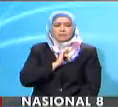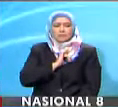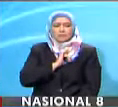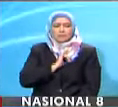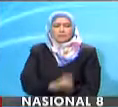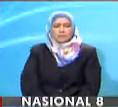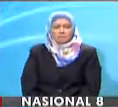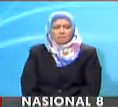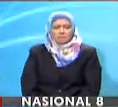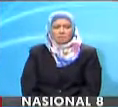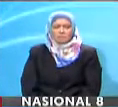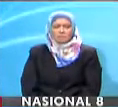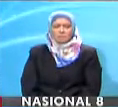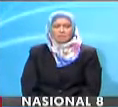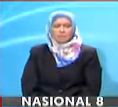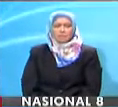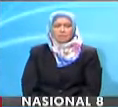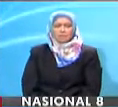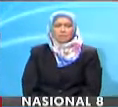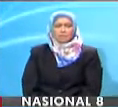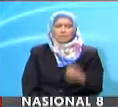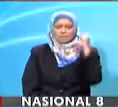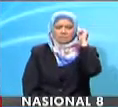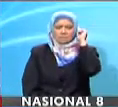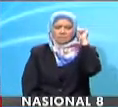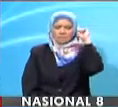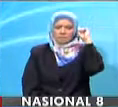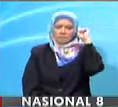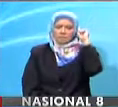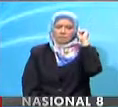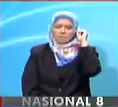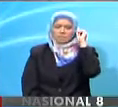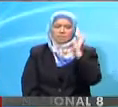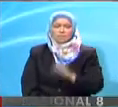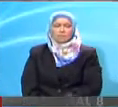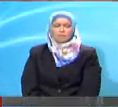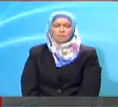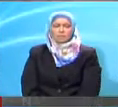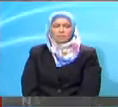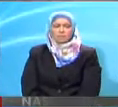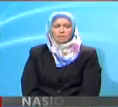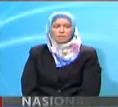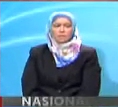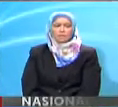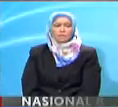Stevie wasn't there, I tried to step in as best I could and do the best for the team. But learning from